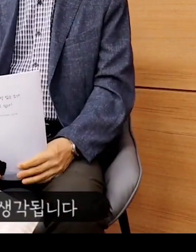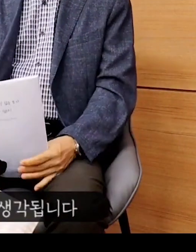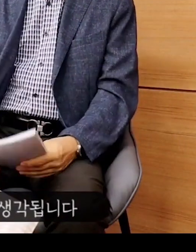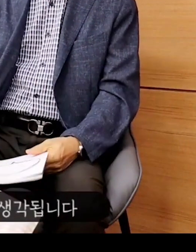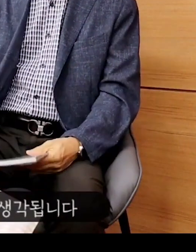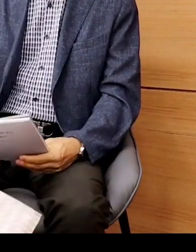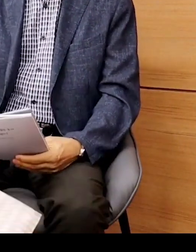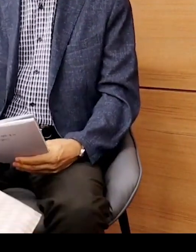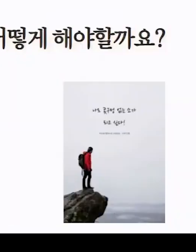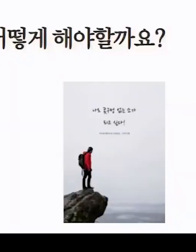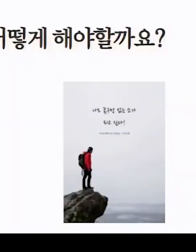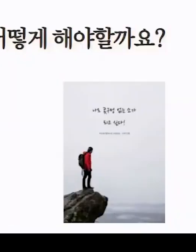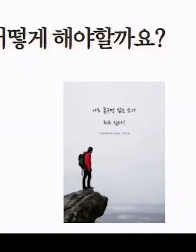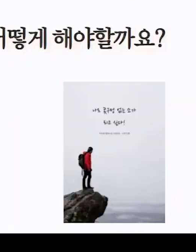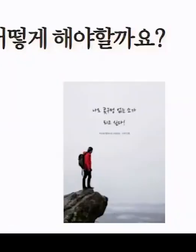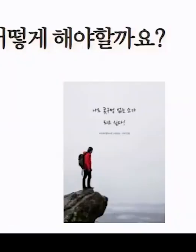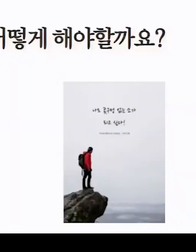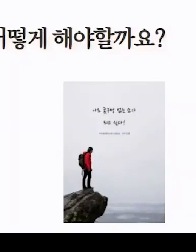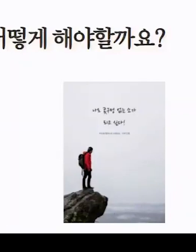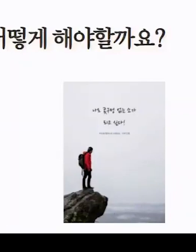이렇게 생각됩니다.